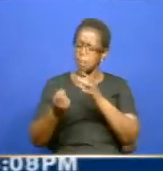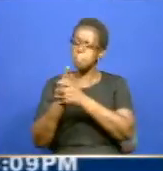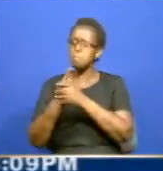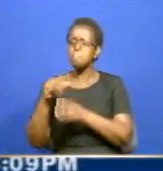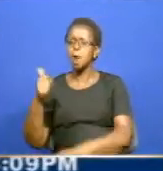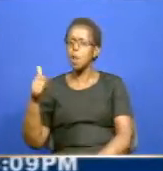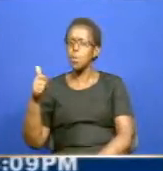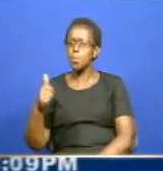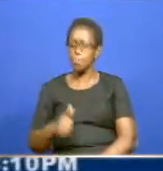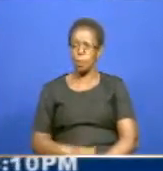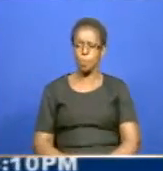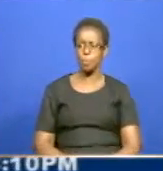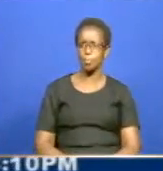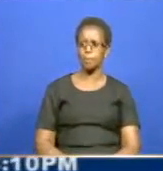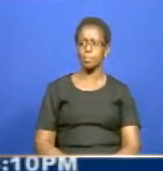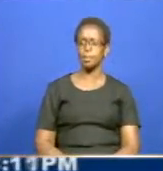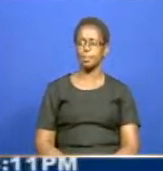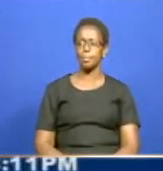Lekina?